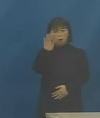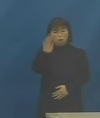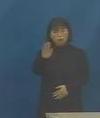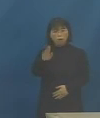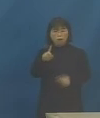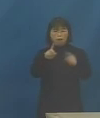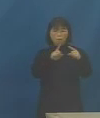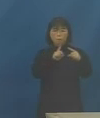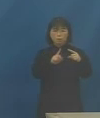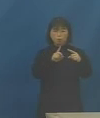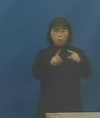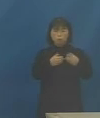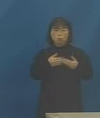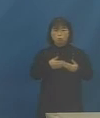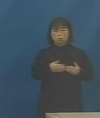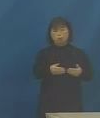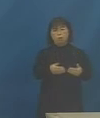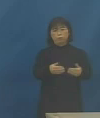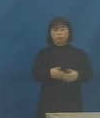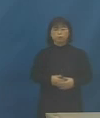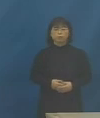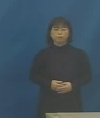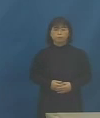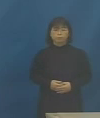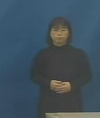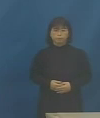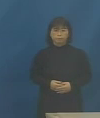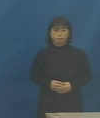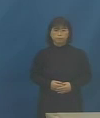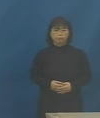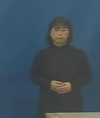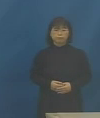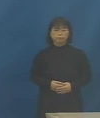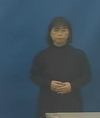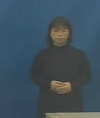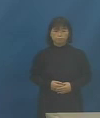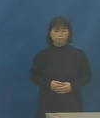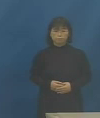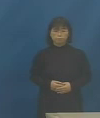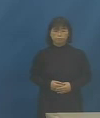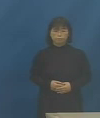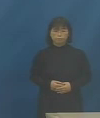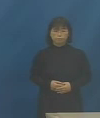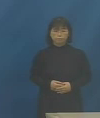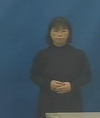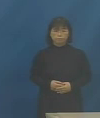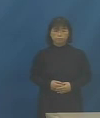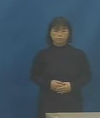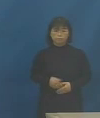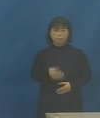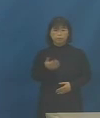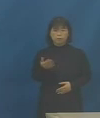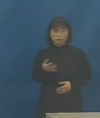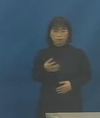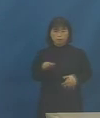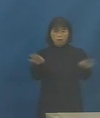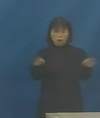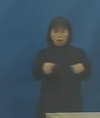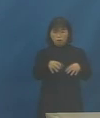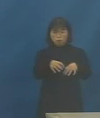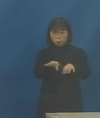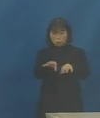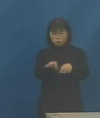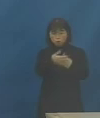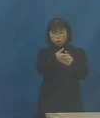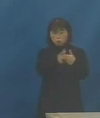などを進めていくということになりますa それからの鳥獣保護管理事業計画も